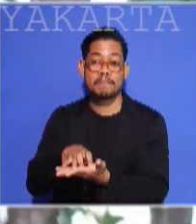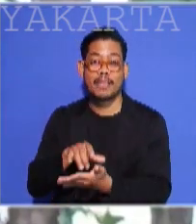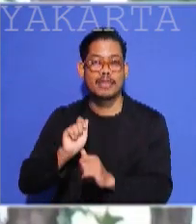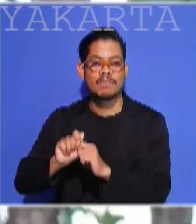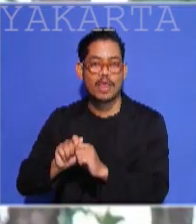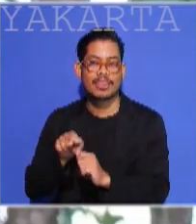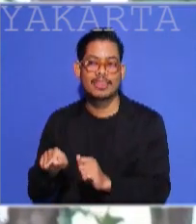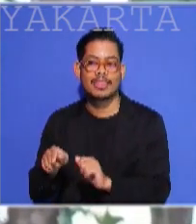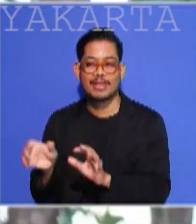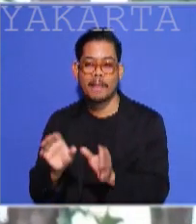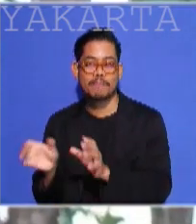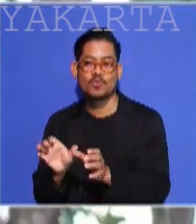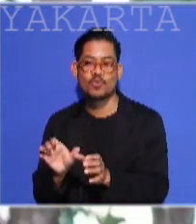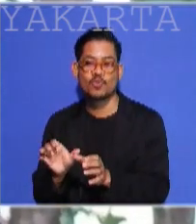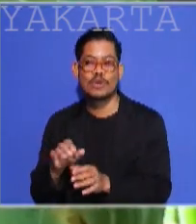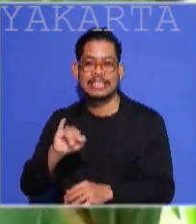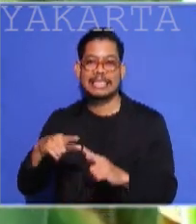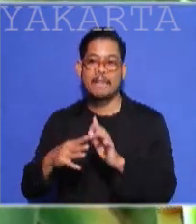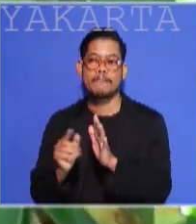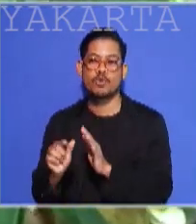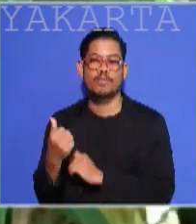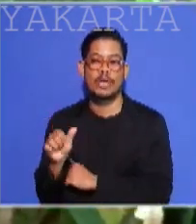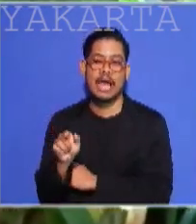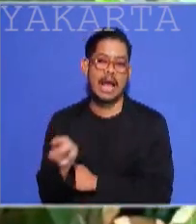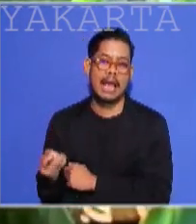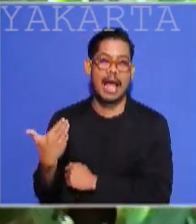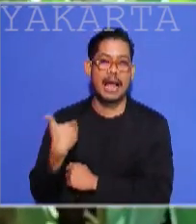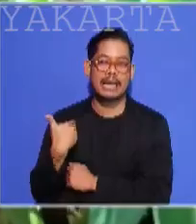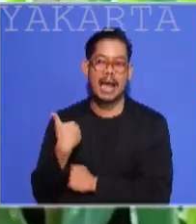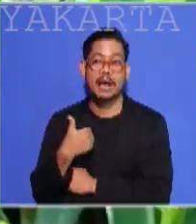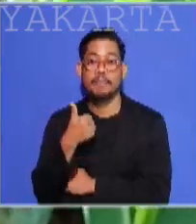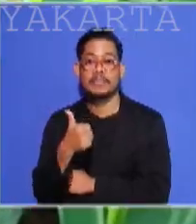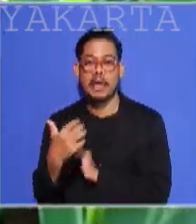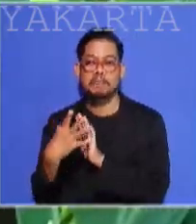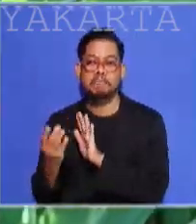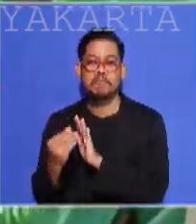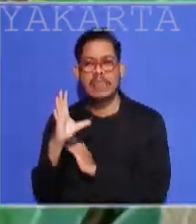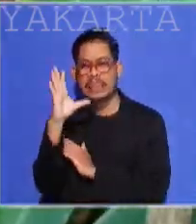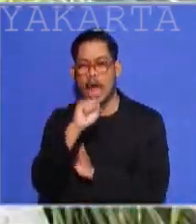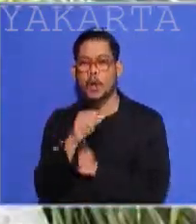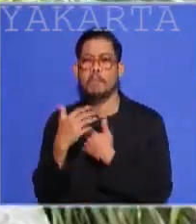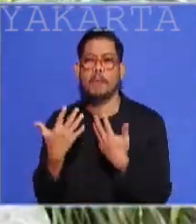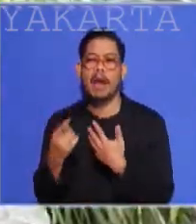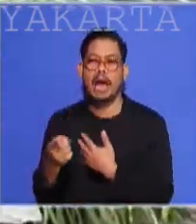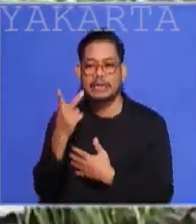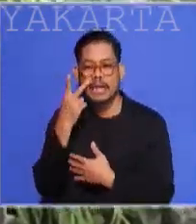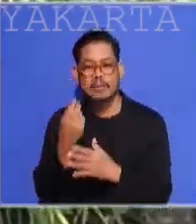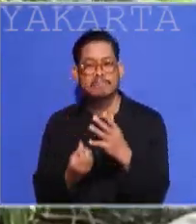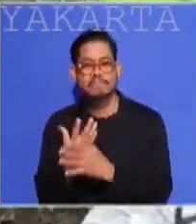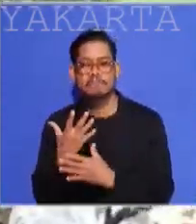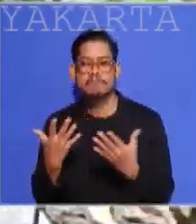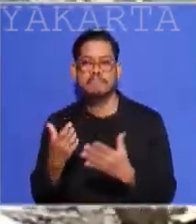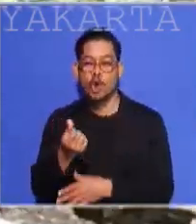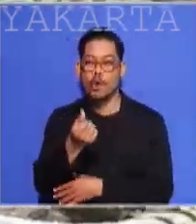kayak apa, itu ada paket-paketnya. Selain dapat belajar mengenal dan membudidayakan aneka tanaman jamu herbal, di